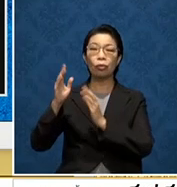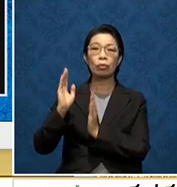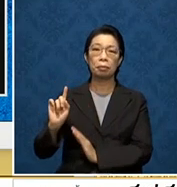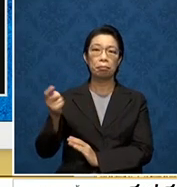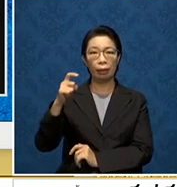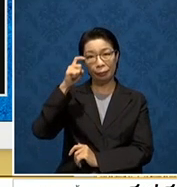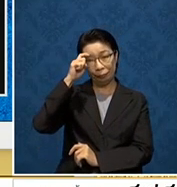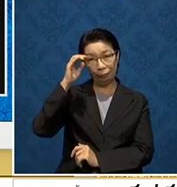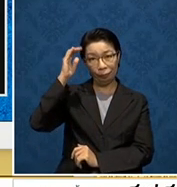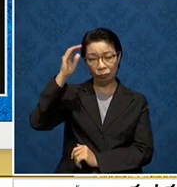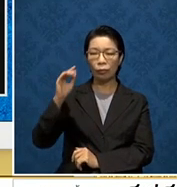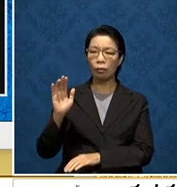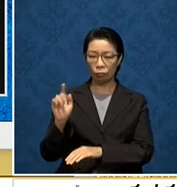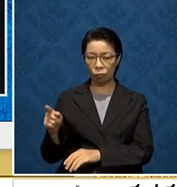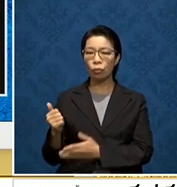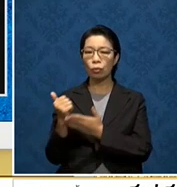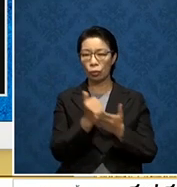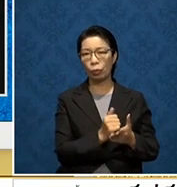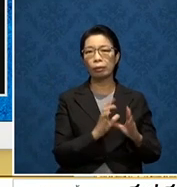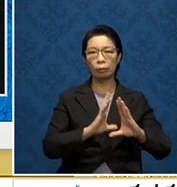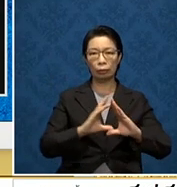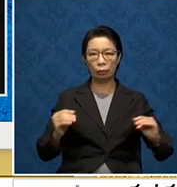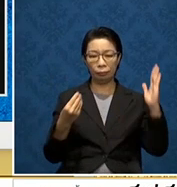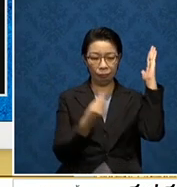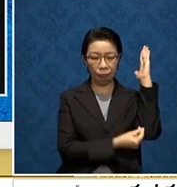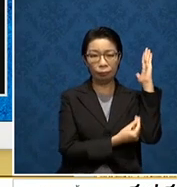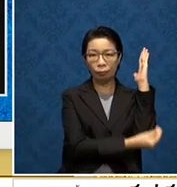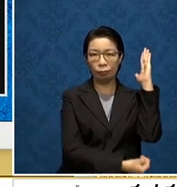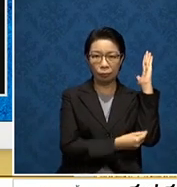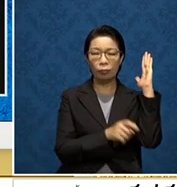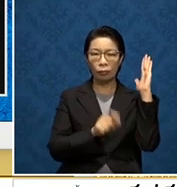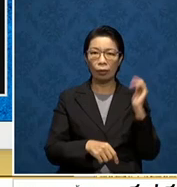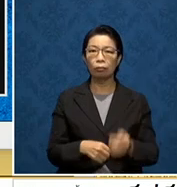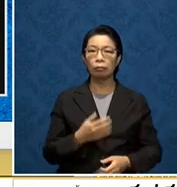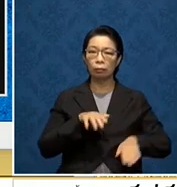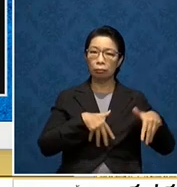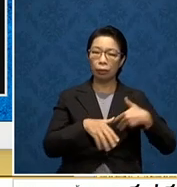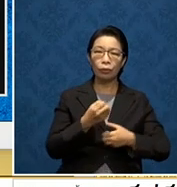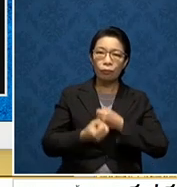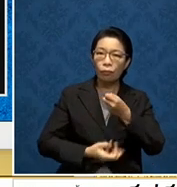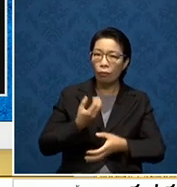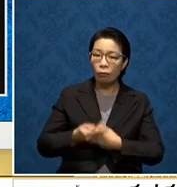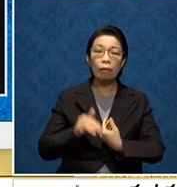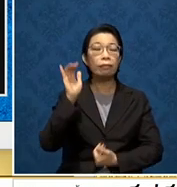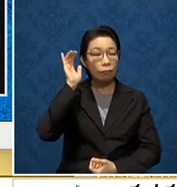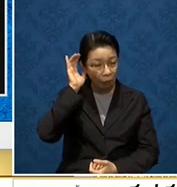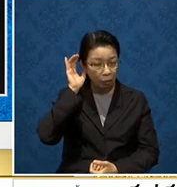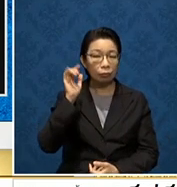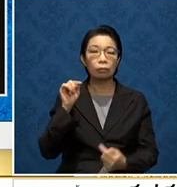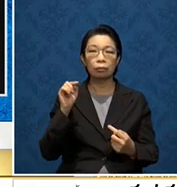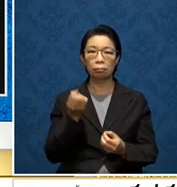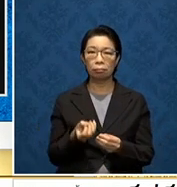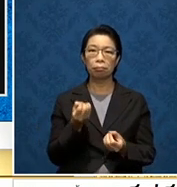ติสุขสู่ชายแดนใต้โดยการรับฟังเสียงสะท้อนจากประชาชนในพื้นที่ให้ม